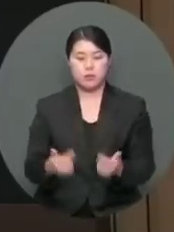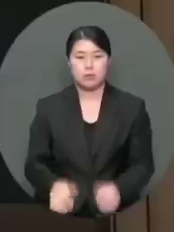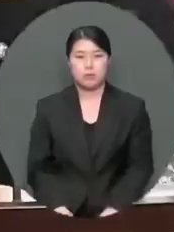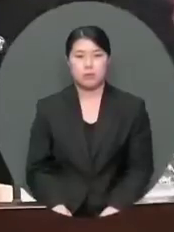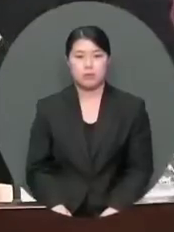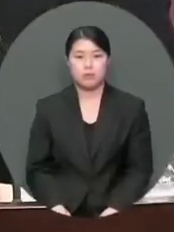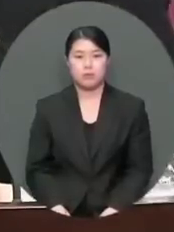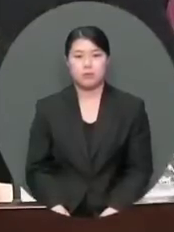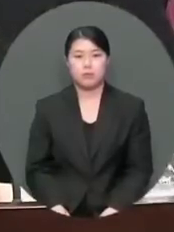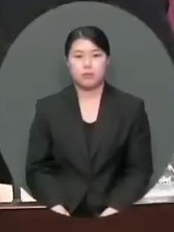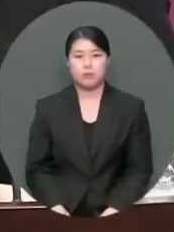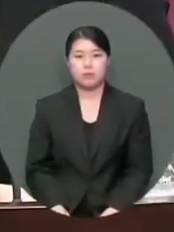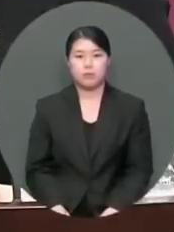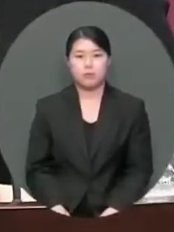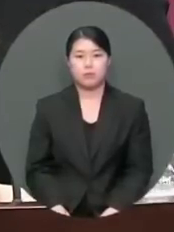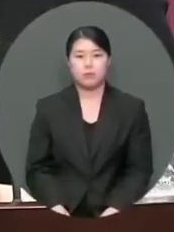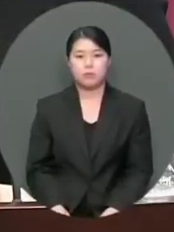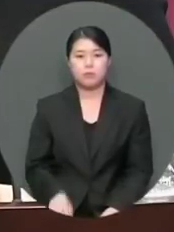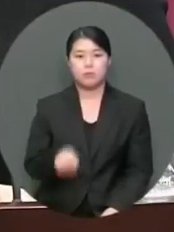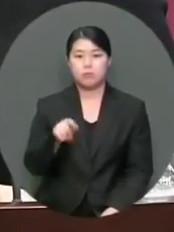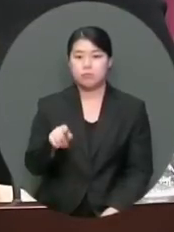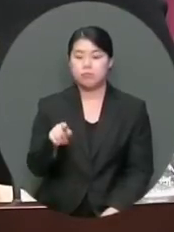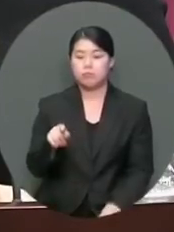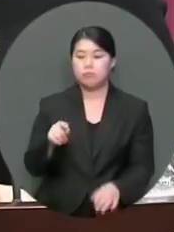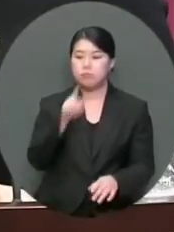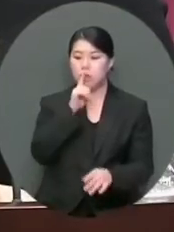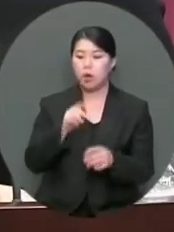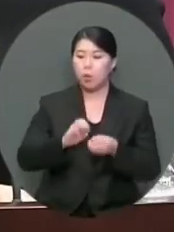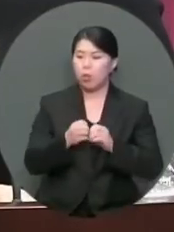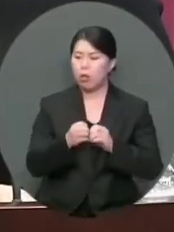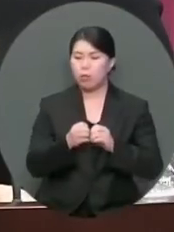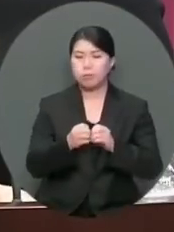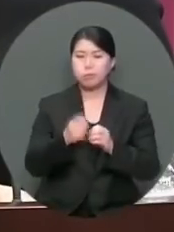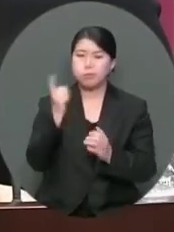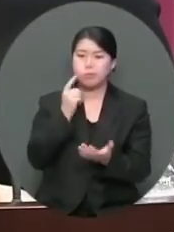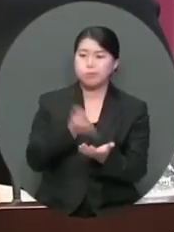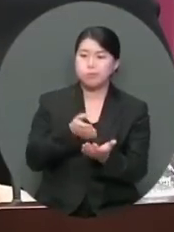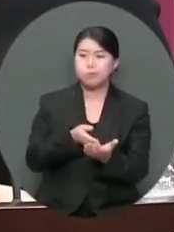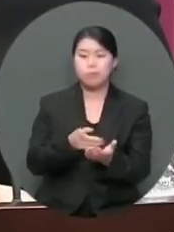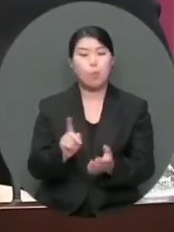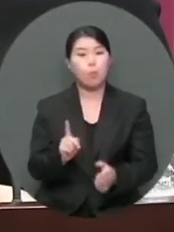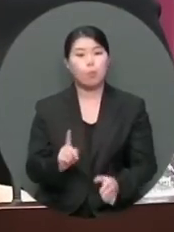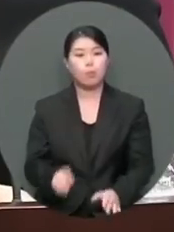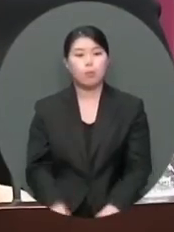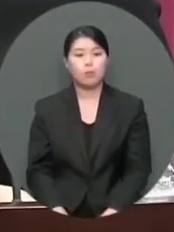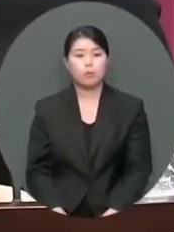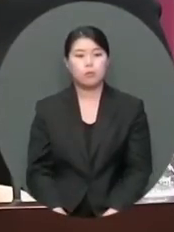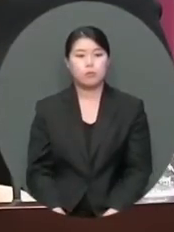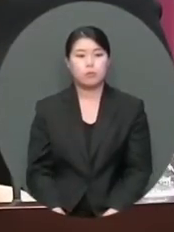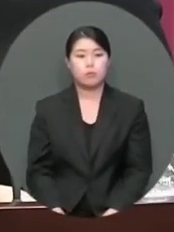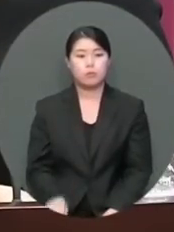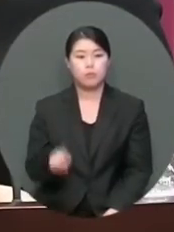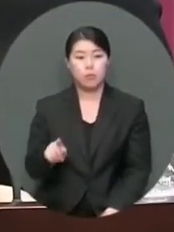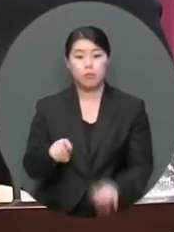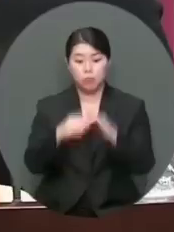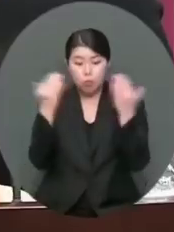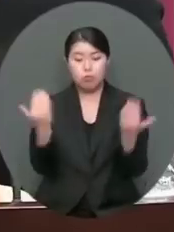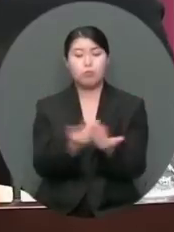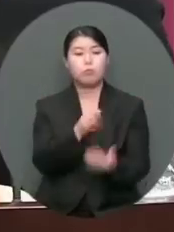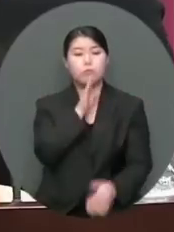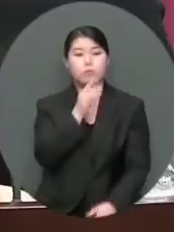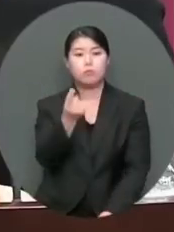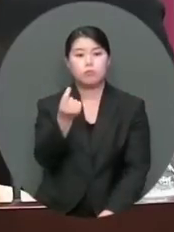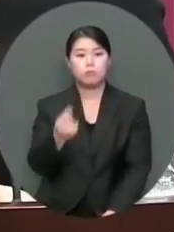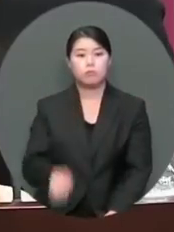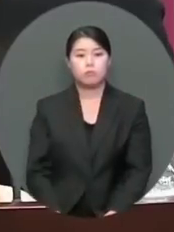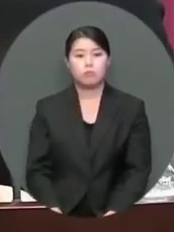된다. 이분들의 말은 괴담입니까? 가짜뉴스 선동입니까? 총리. 이분들의 말씀은 다 맞는 말씀을 하고 있는